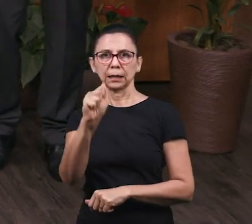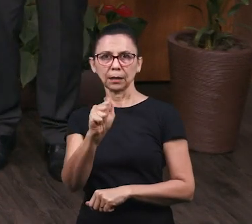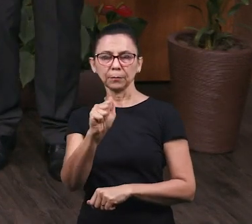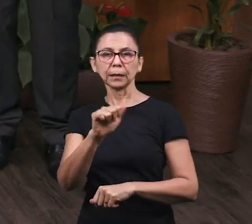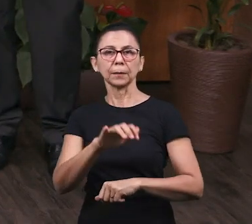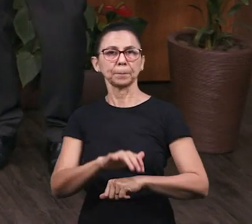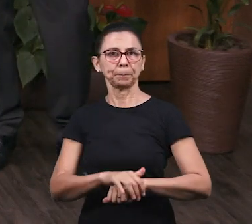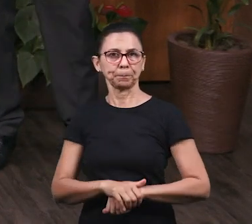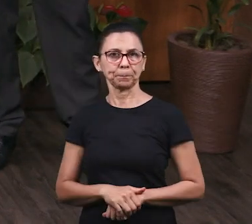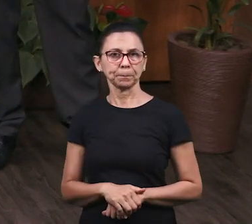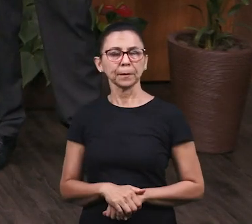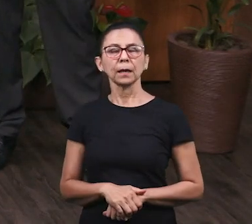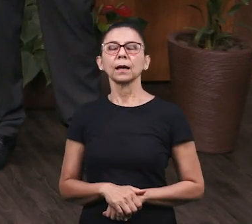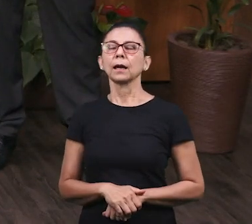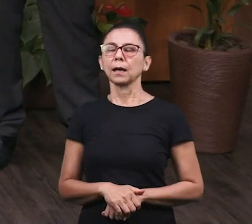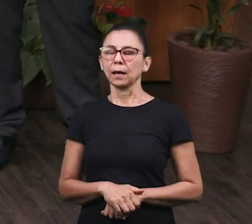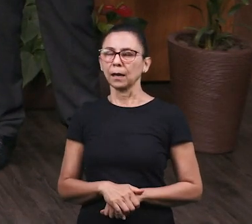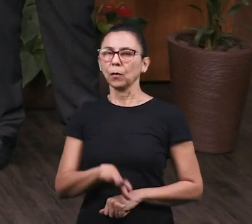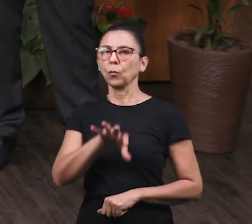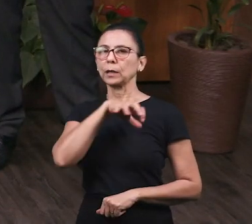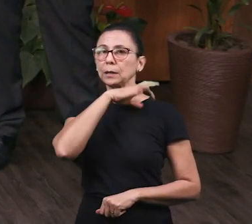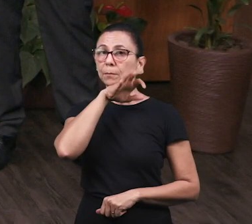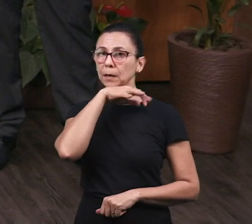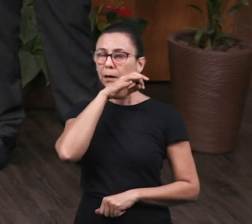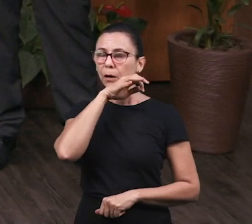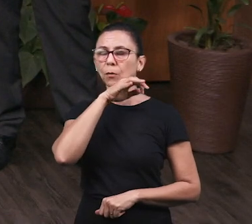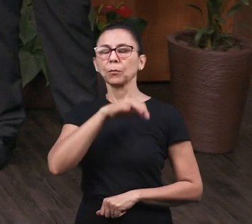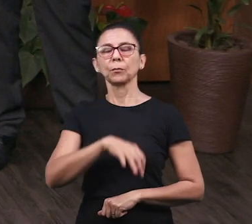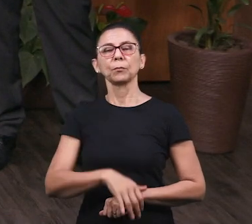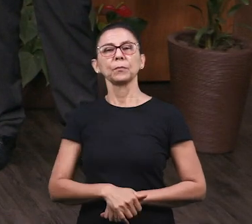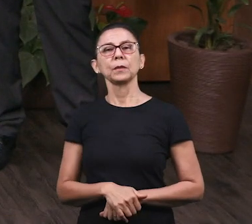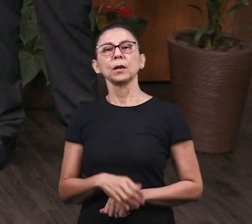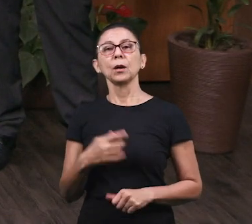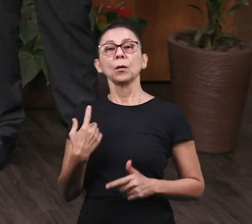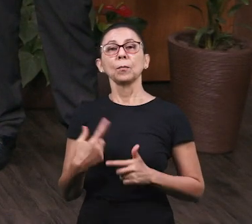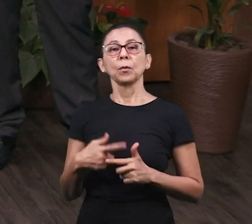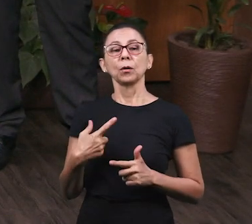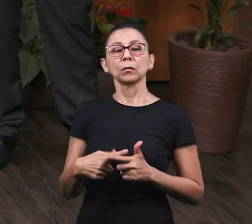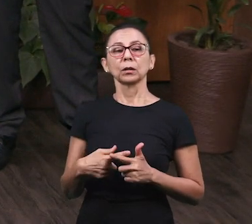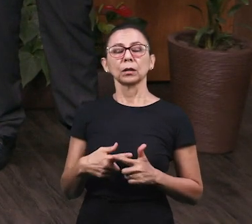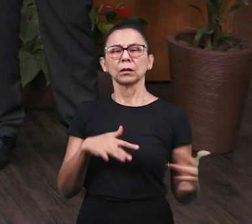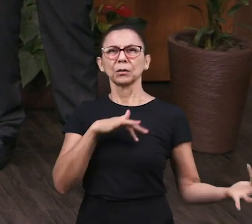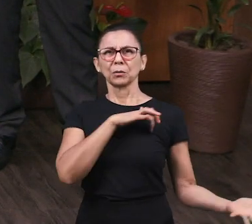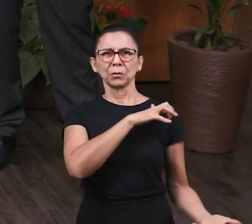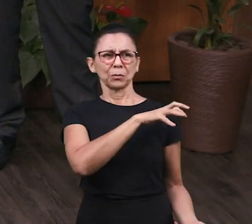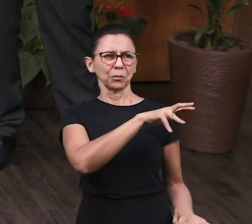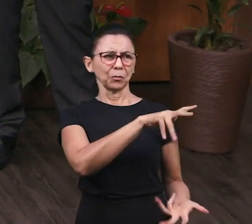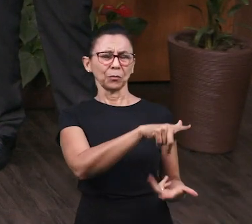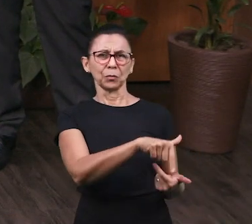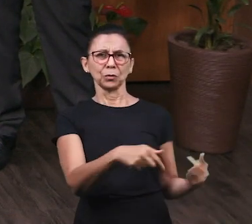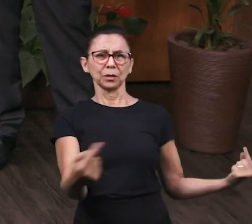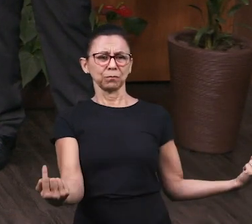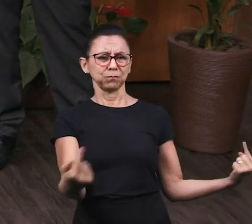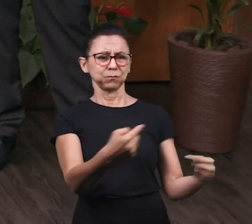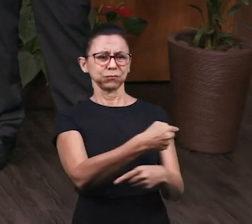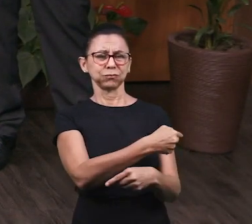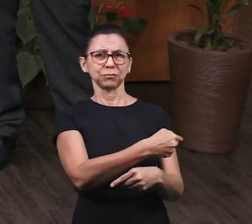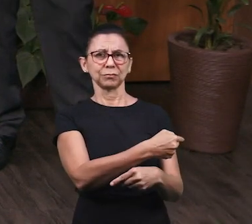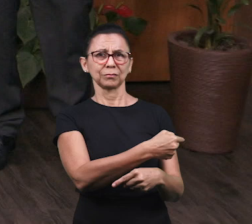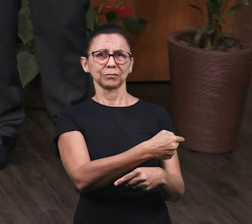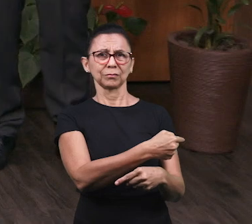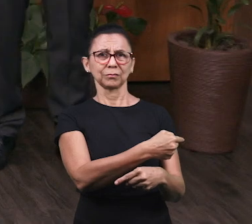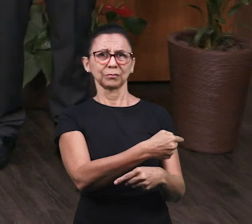du monde parce qu'elle sait que le monde est incompatible avec les préceptes